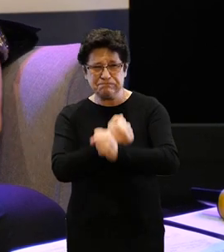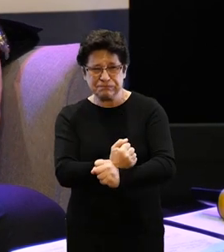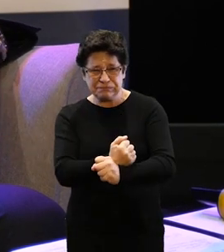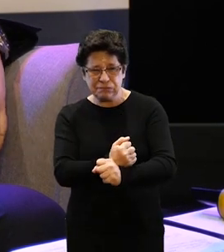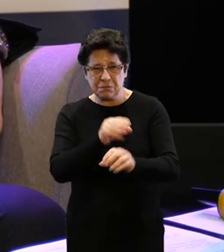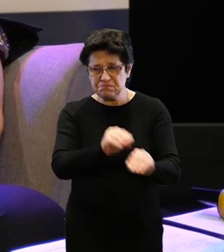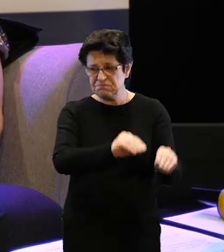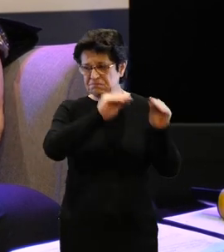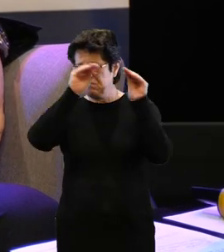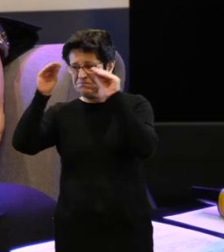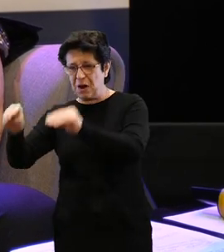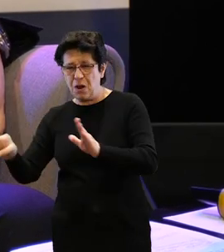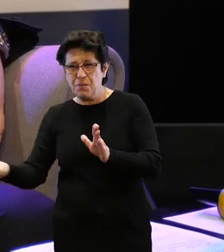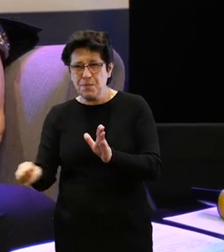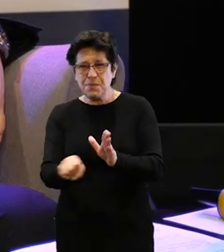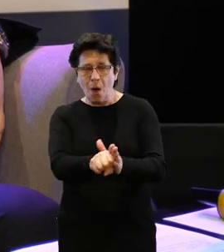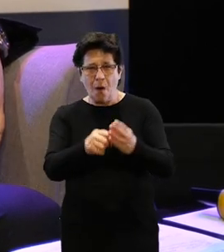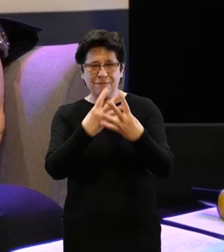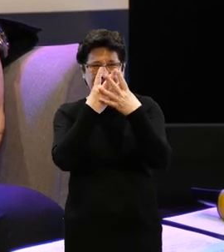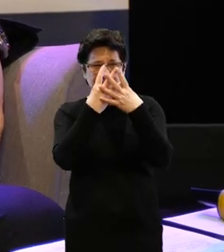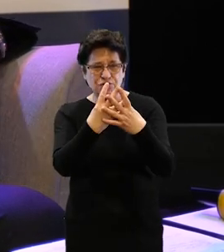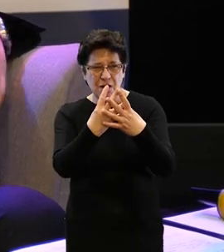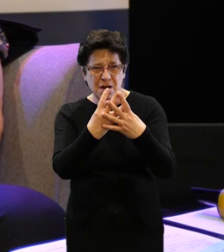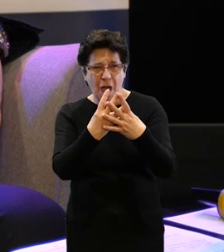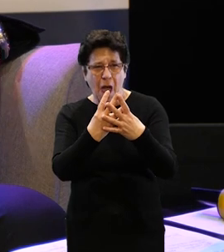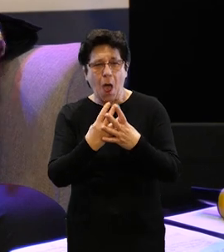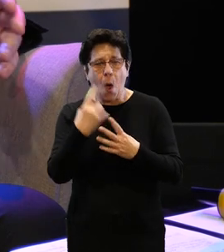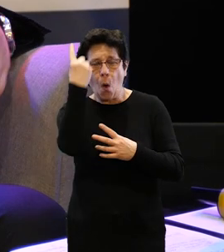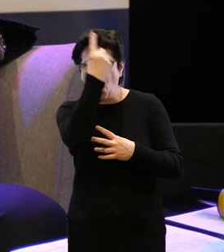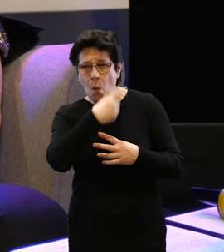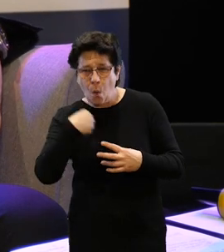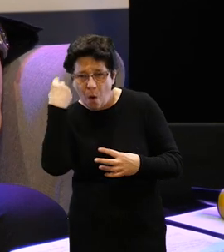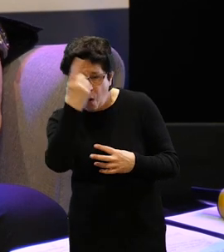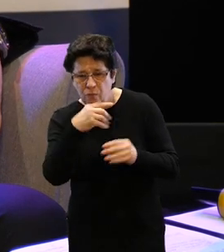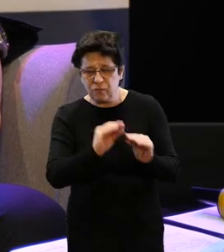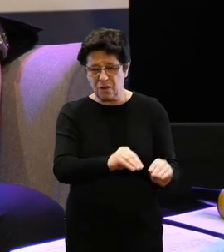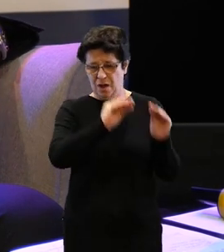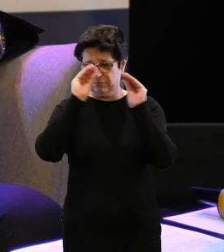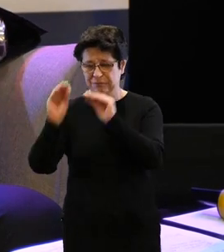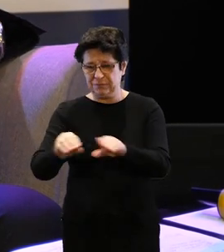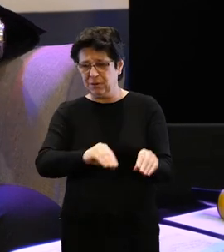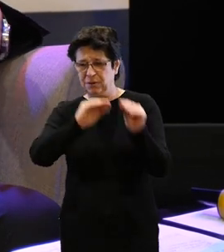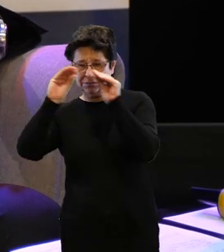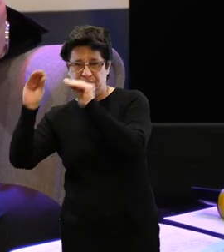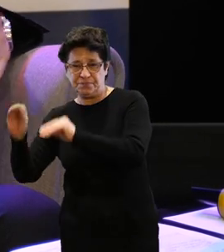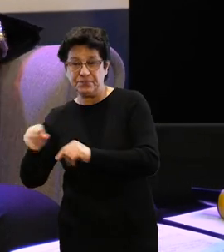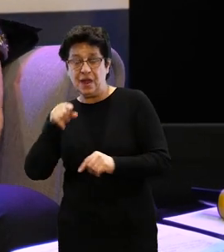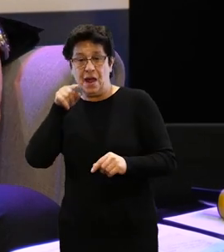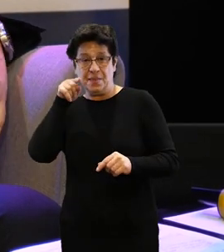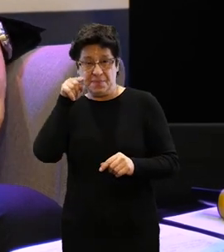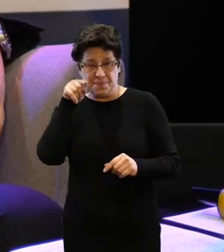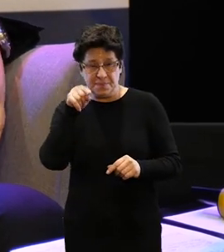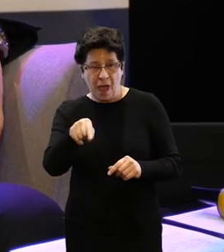przewieziony do więzienia do Głogowa później był w Zgorzelcu w Zgorzelic był i tam